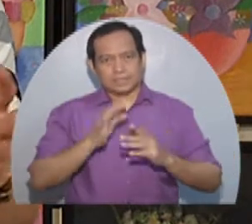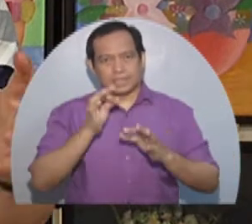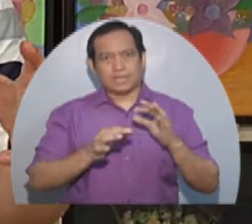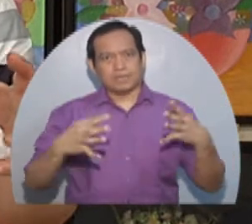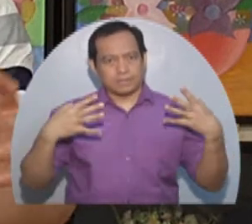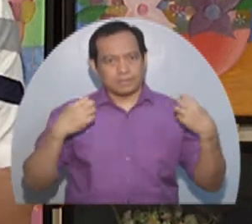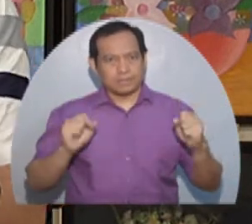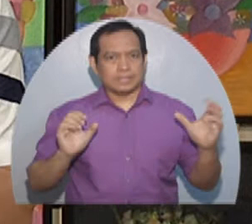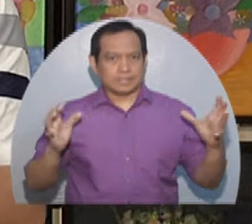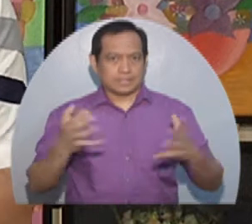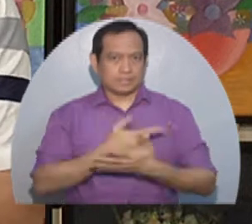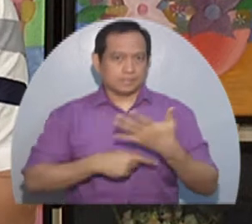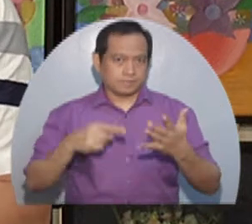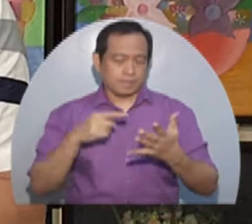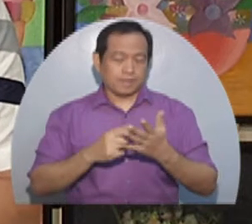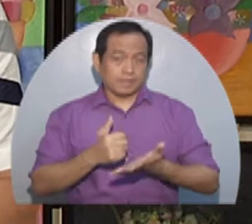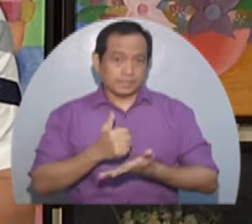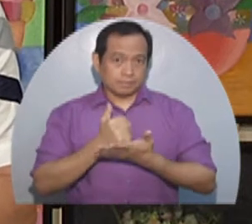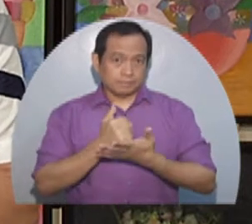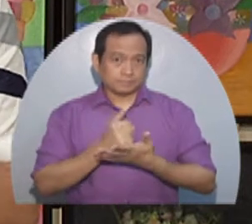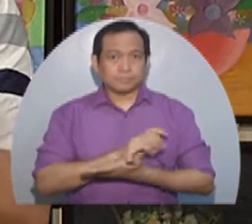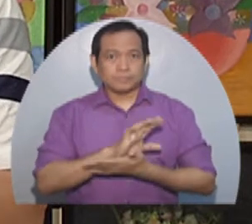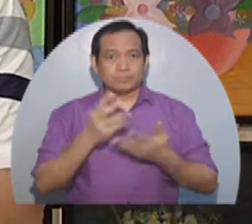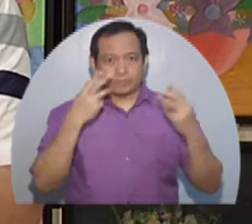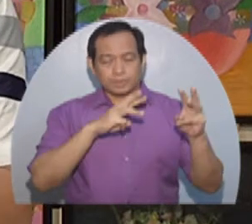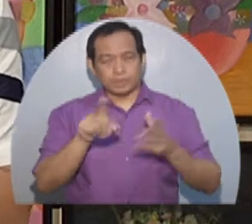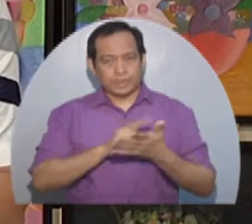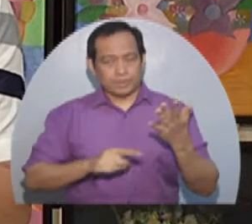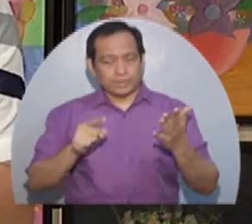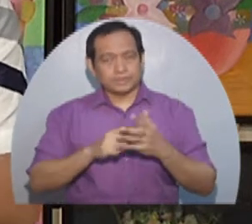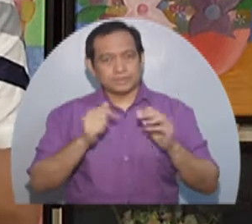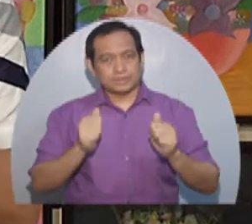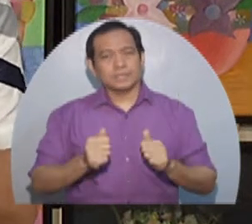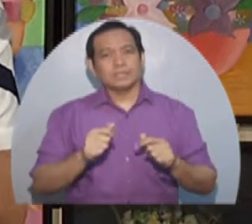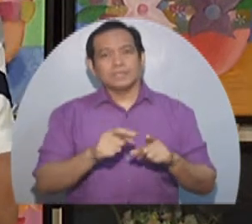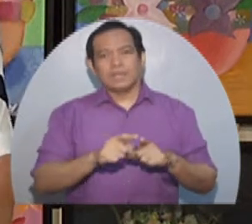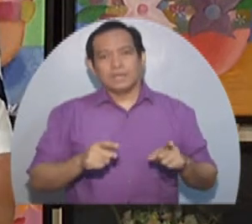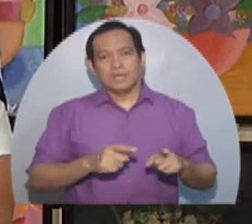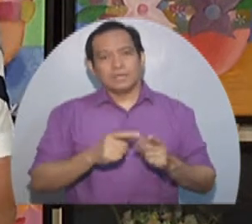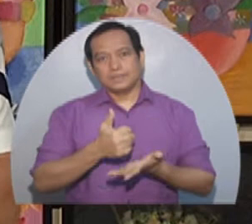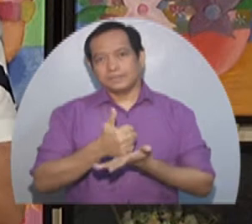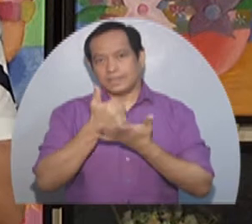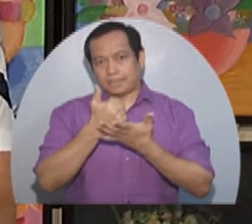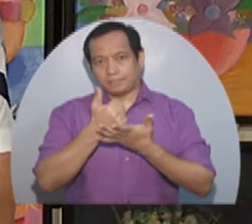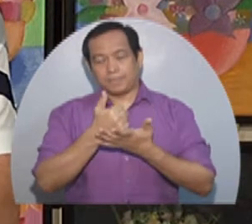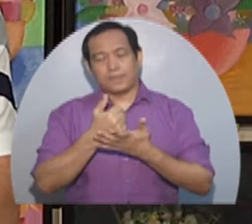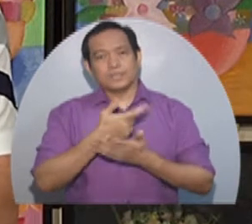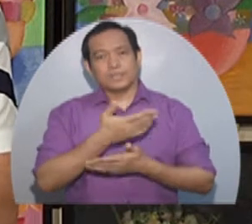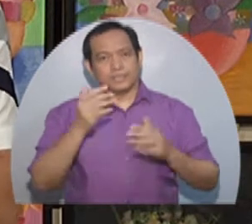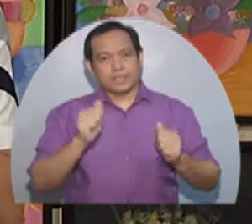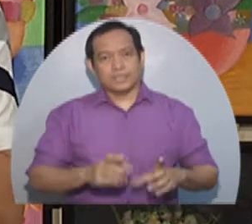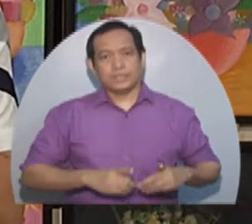lumiliit pag nagsama-sama tayo sa pagtulong. Ang inyong mga napapanood ay maaari po ninyong